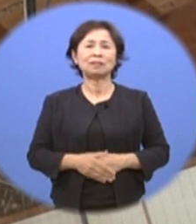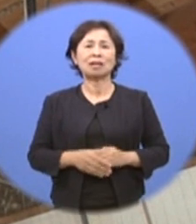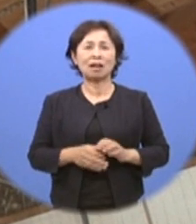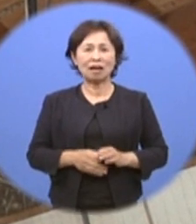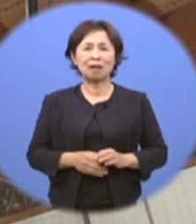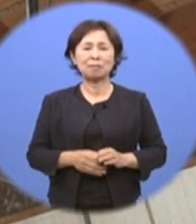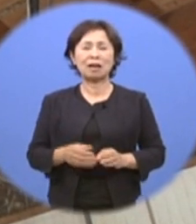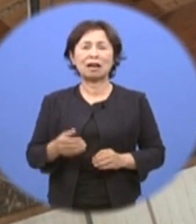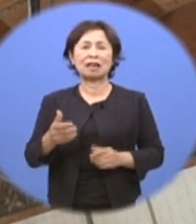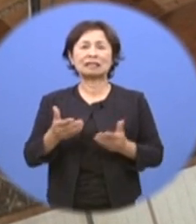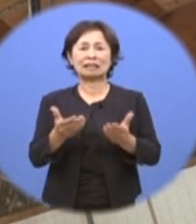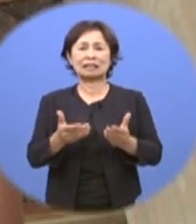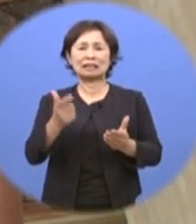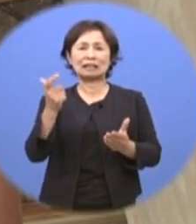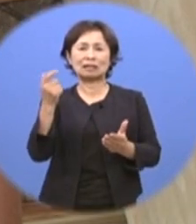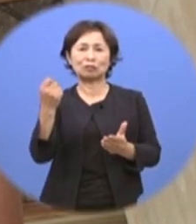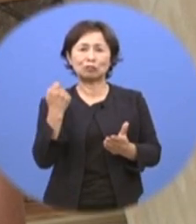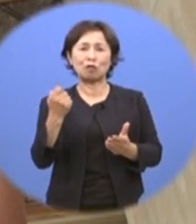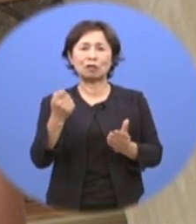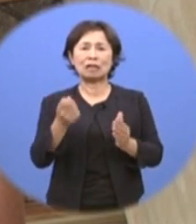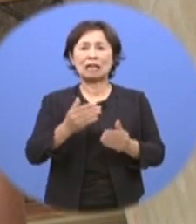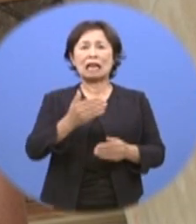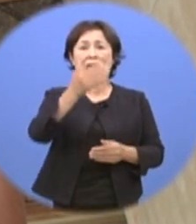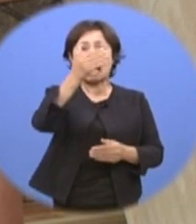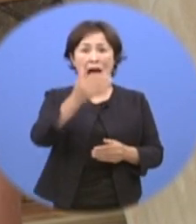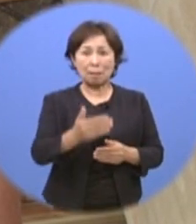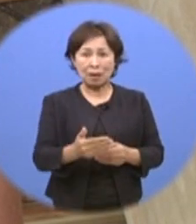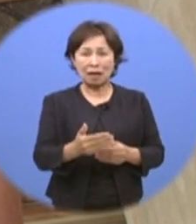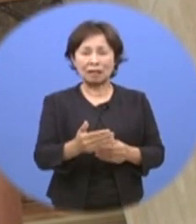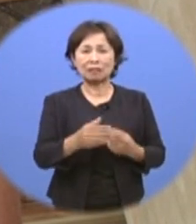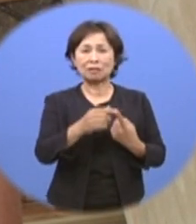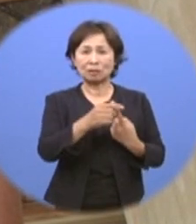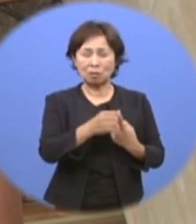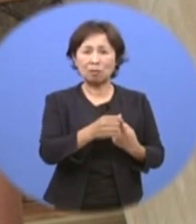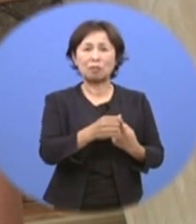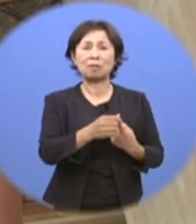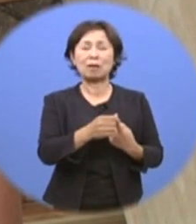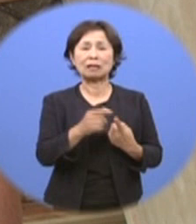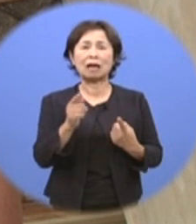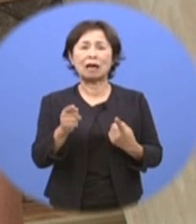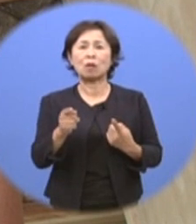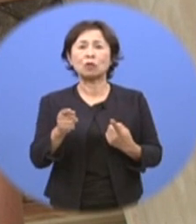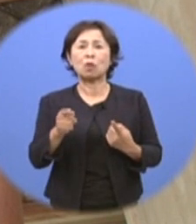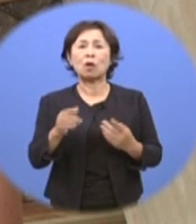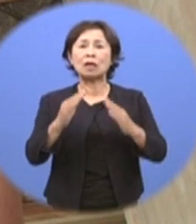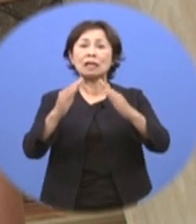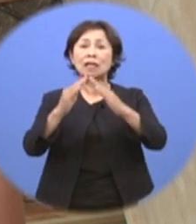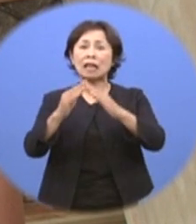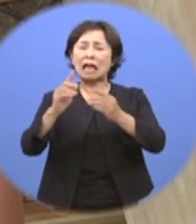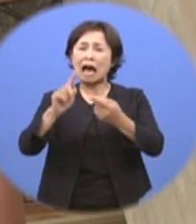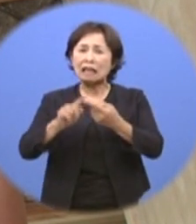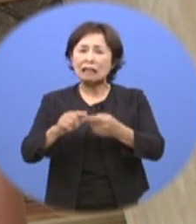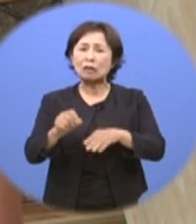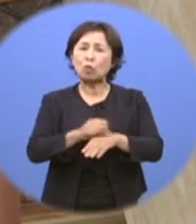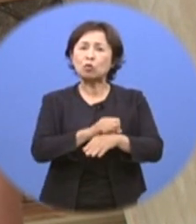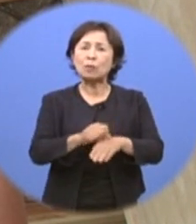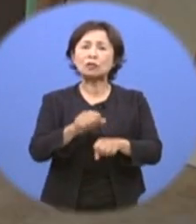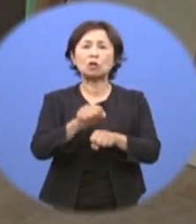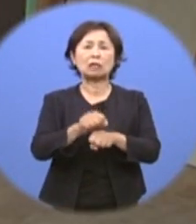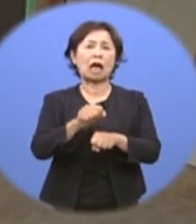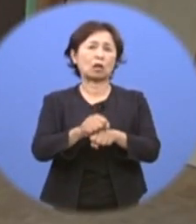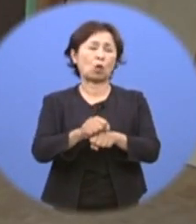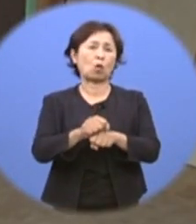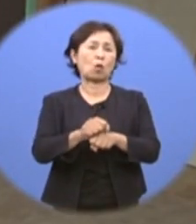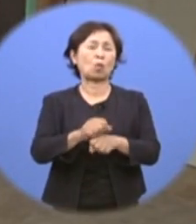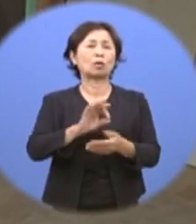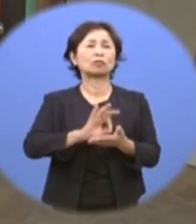い壁と話しているんですけども、それだけではなく、この建物にあった特製の材料を使っております。